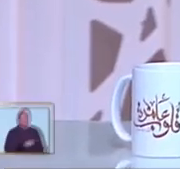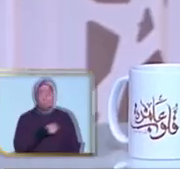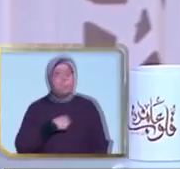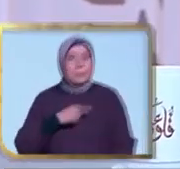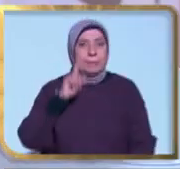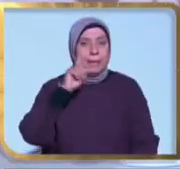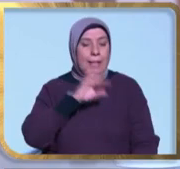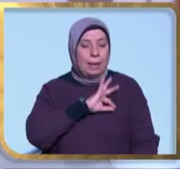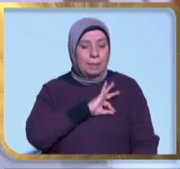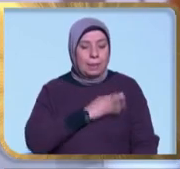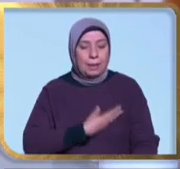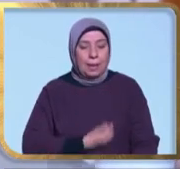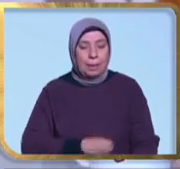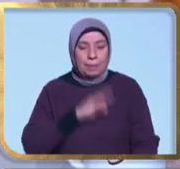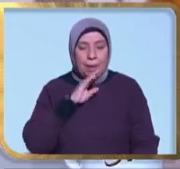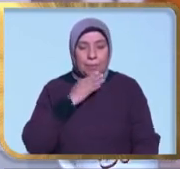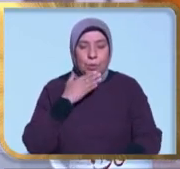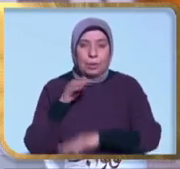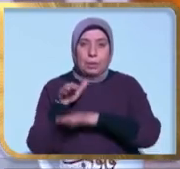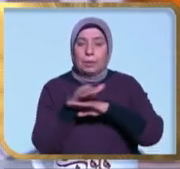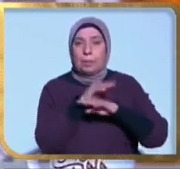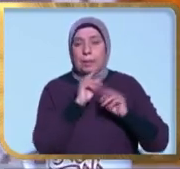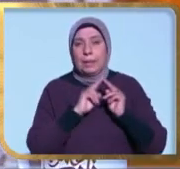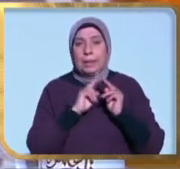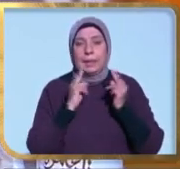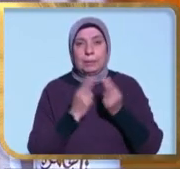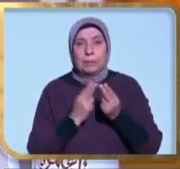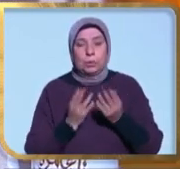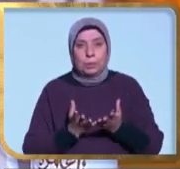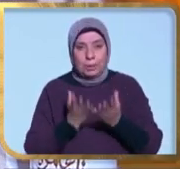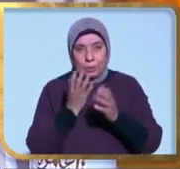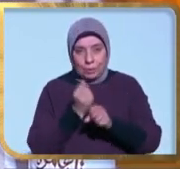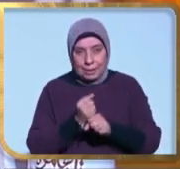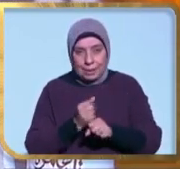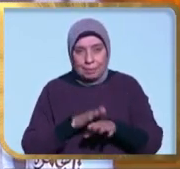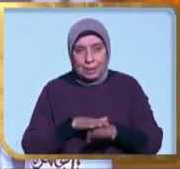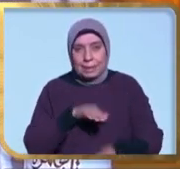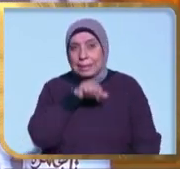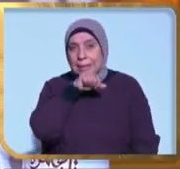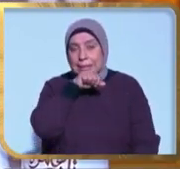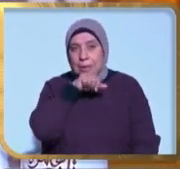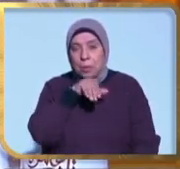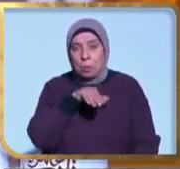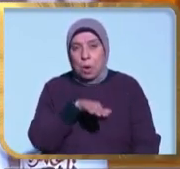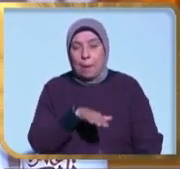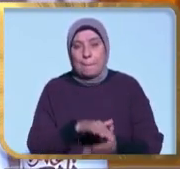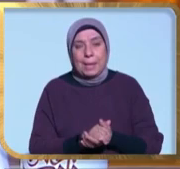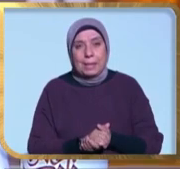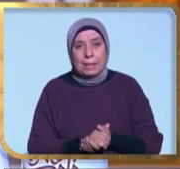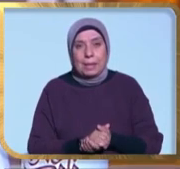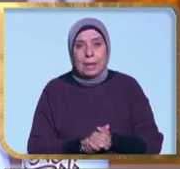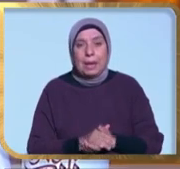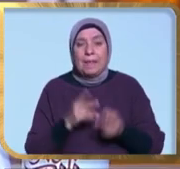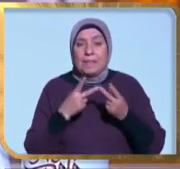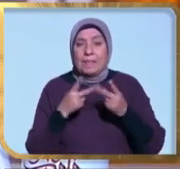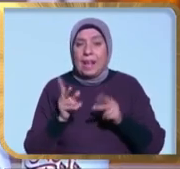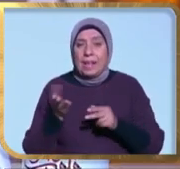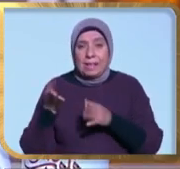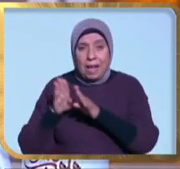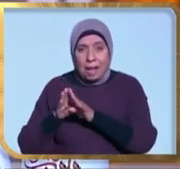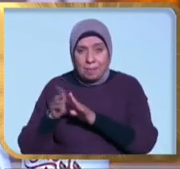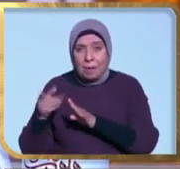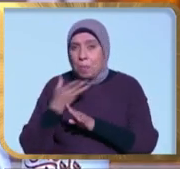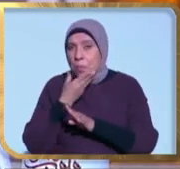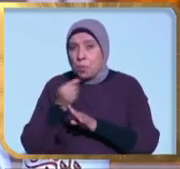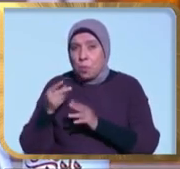بسم الله الرحمن الرحيم الحمد لله رب العالمين والصلاه والسلام على سيدنا ومولانا محمد الفاتح لما اغلق